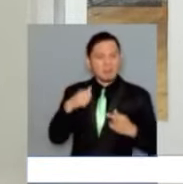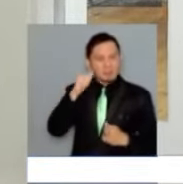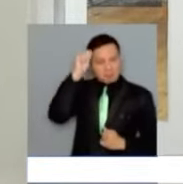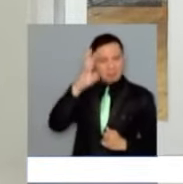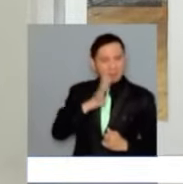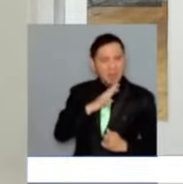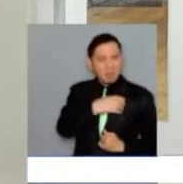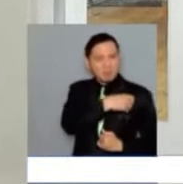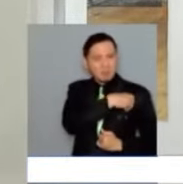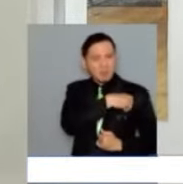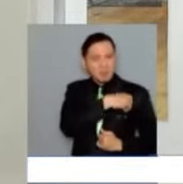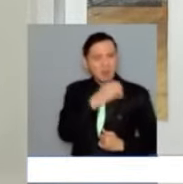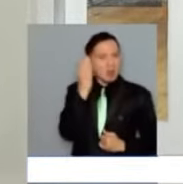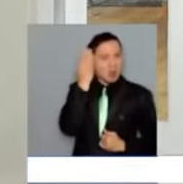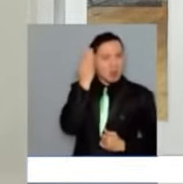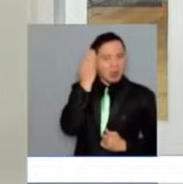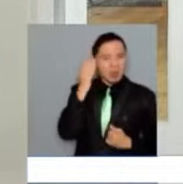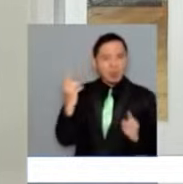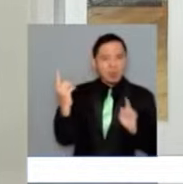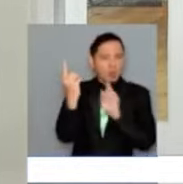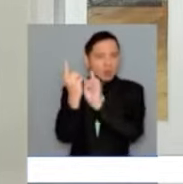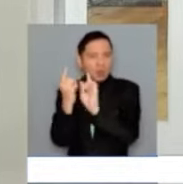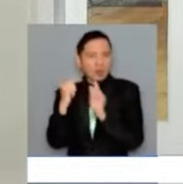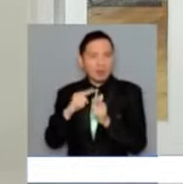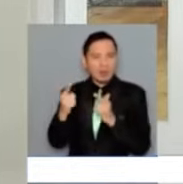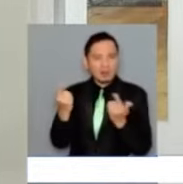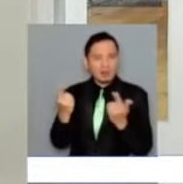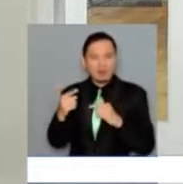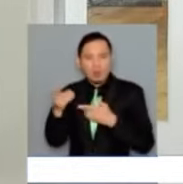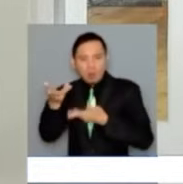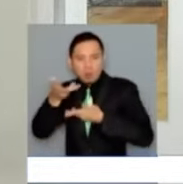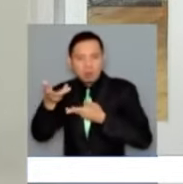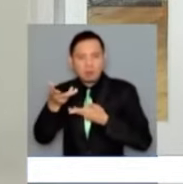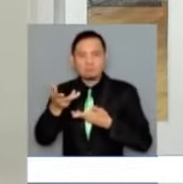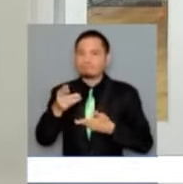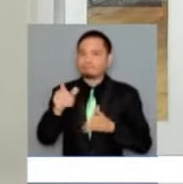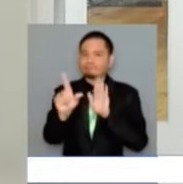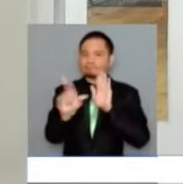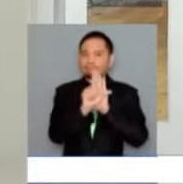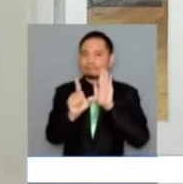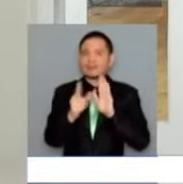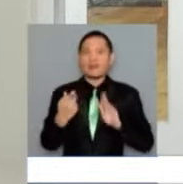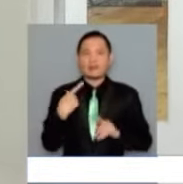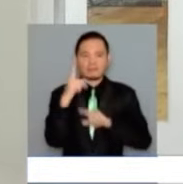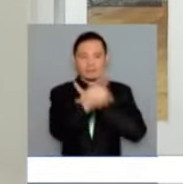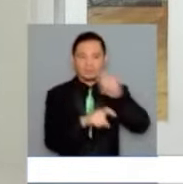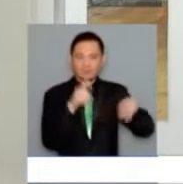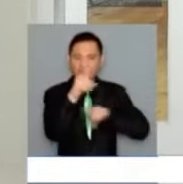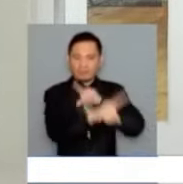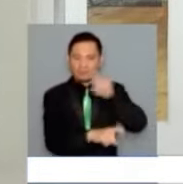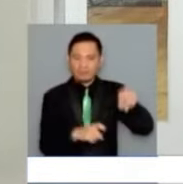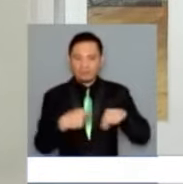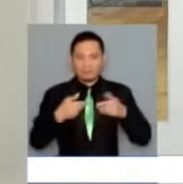ang pag-uusapan natin. Here's all you need to know. Ask Attorney Gabby.